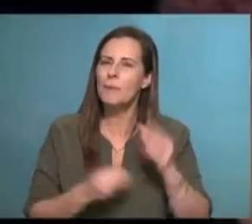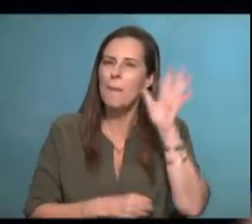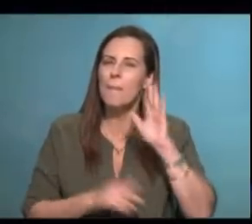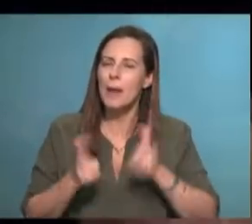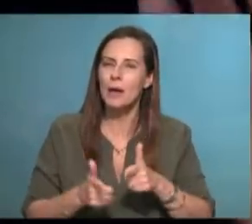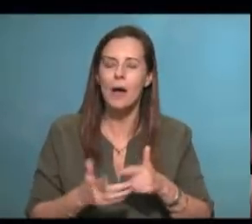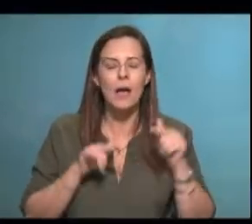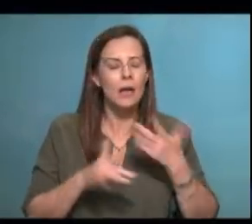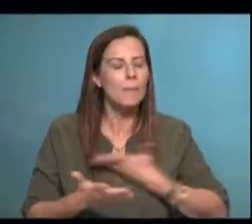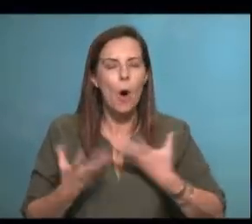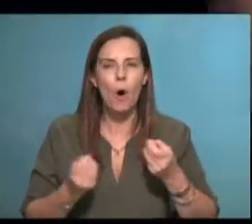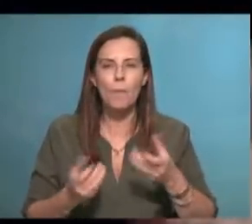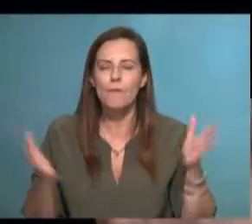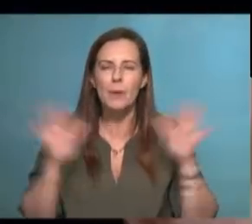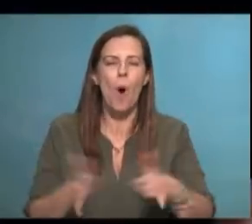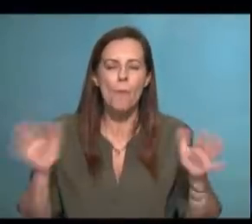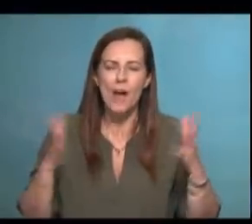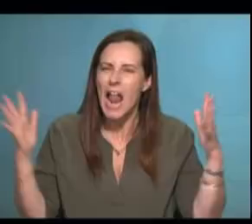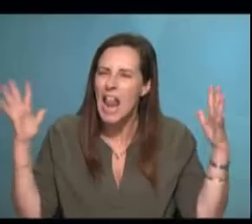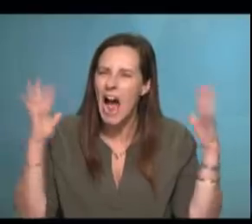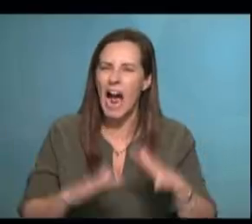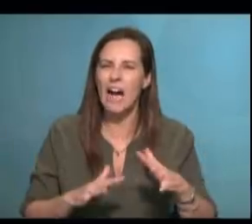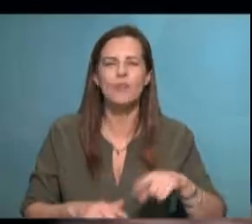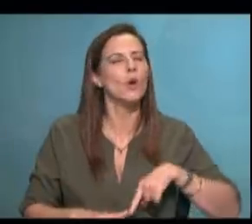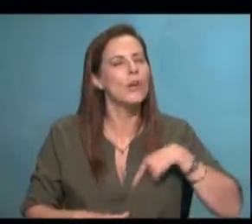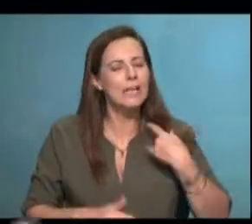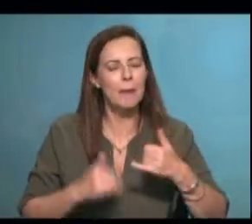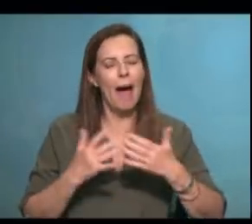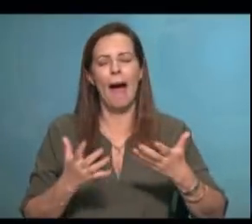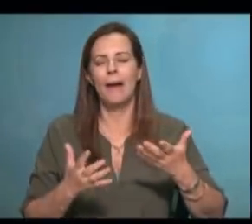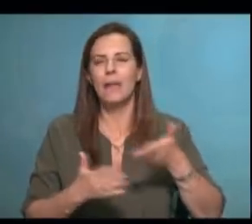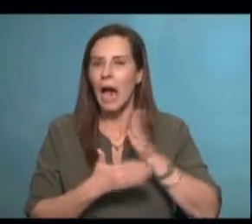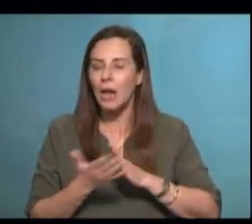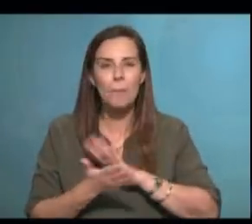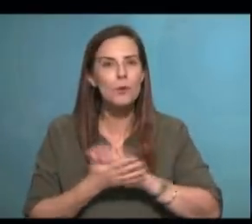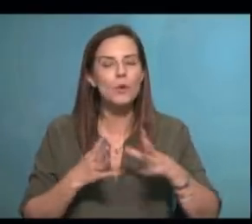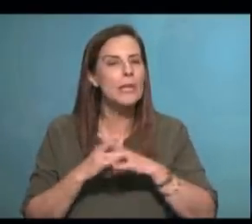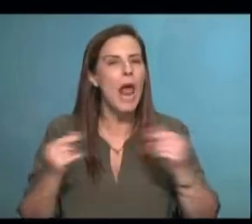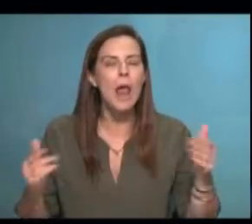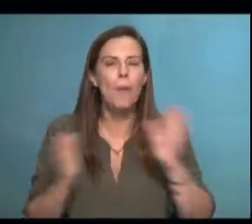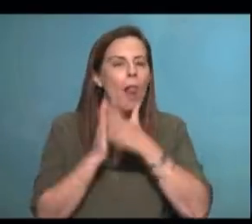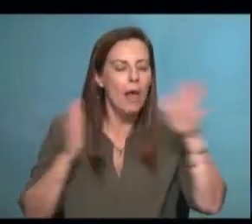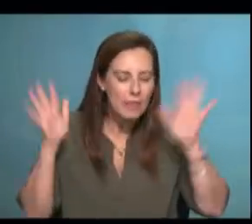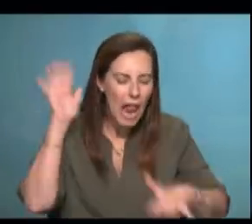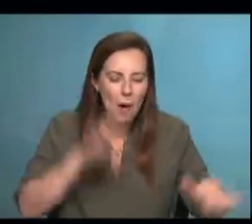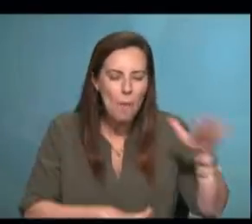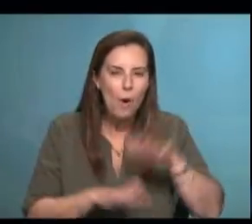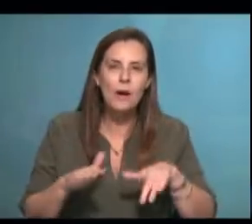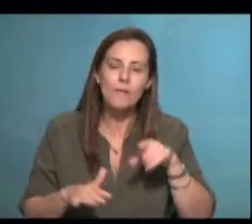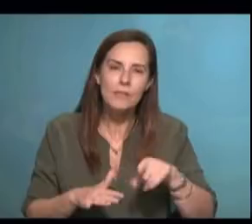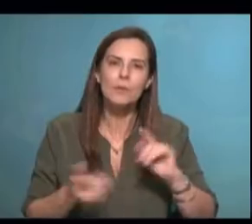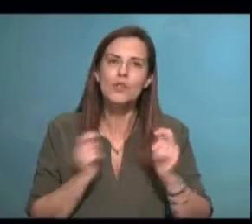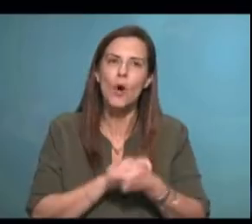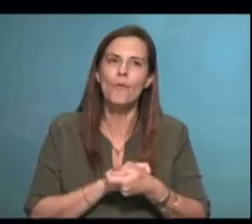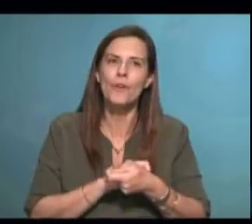המון חומרים ונשפכו שם, והיה לחץ עצום, ולוקח זמן לפתח, וחלקם פשוט נעלמו בתוך הארכיונים, וזה מה שהופך